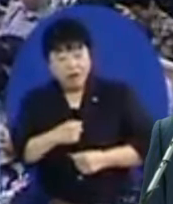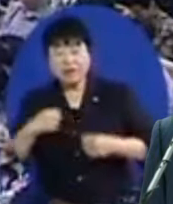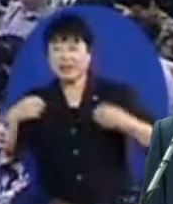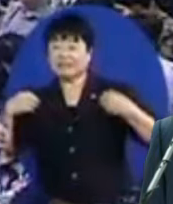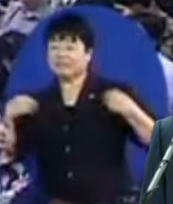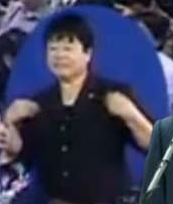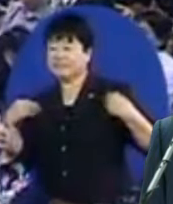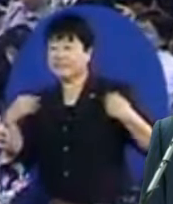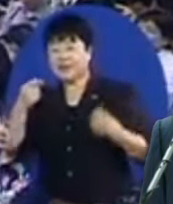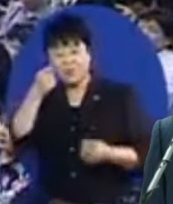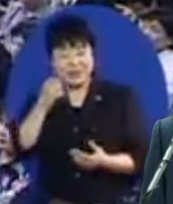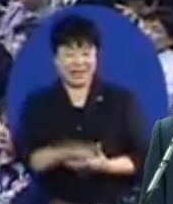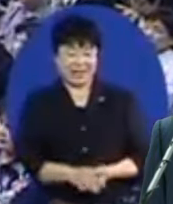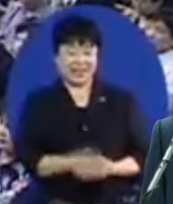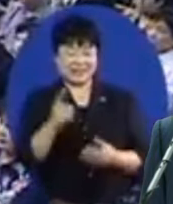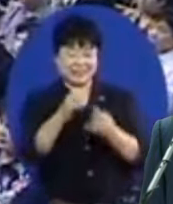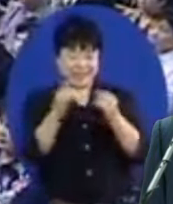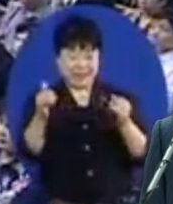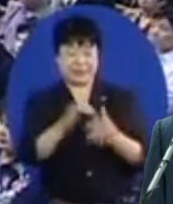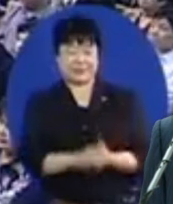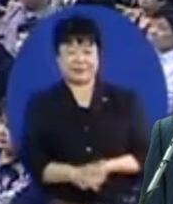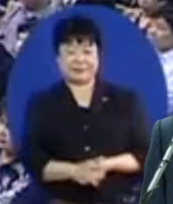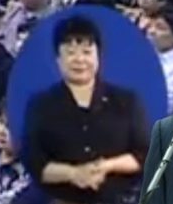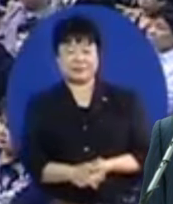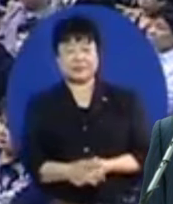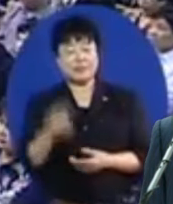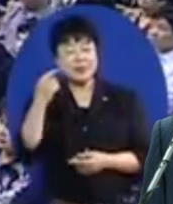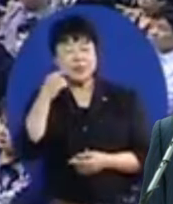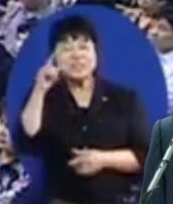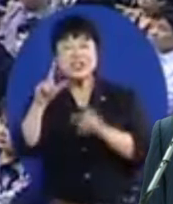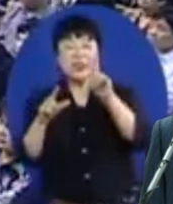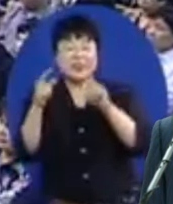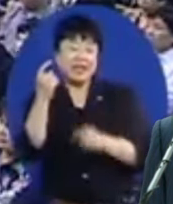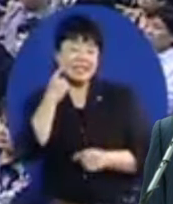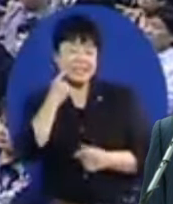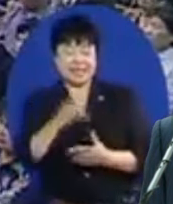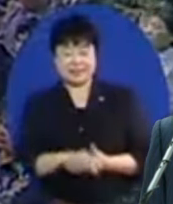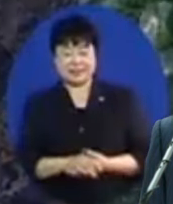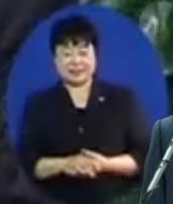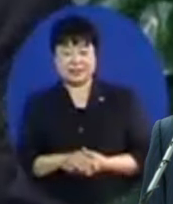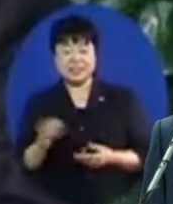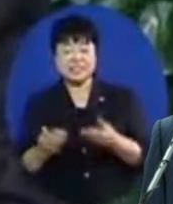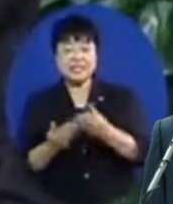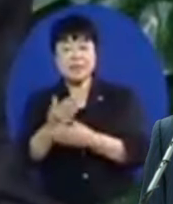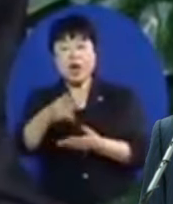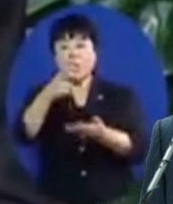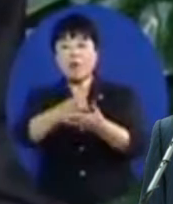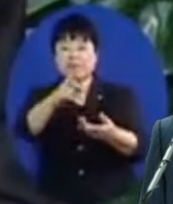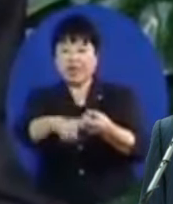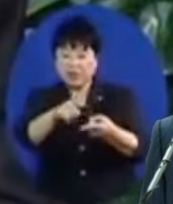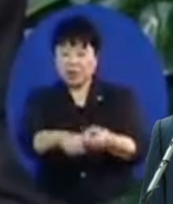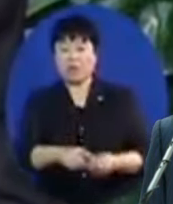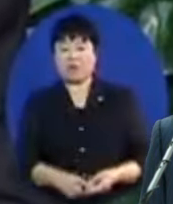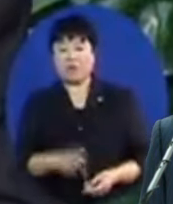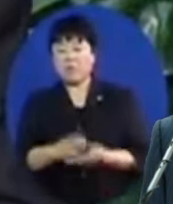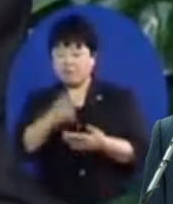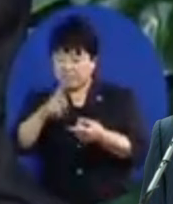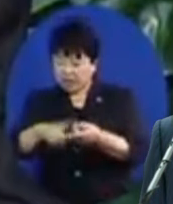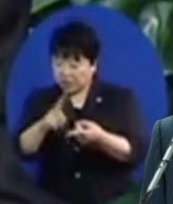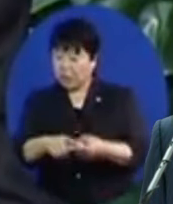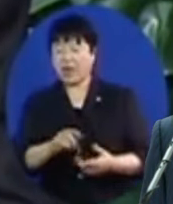힘주는 사람인 것이면 그 사람은 위선자인 것입니다. 무슨 일이 생기면 법대로 합시다. 법대로 해요.